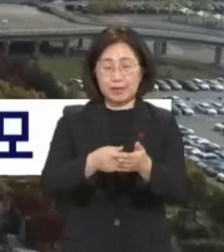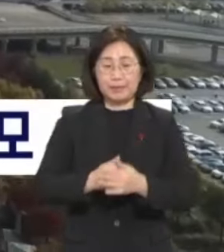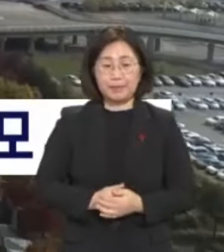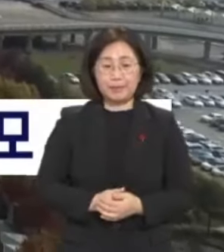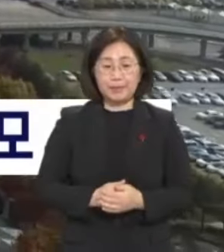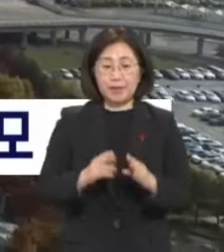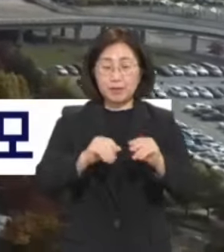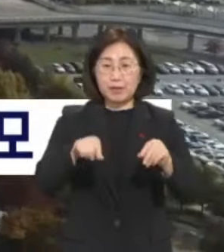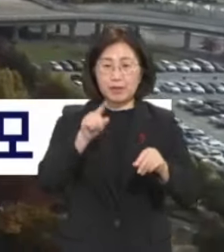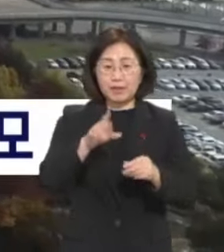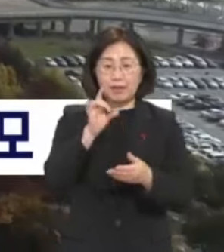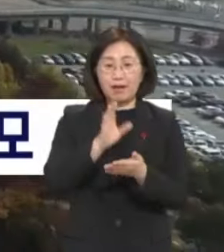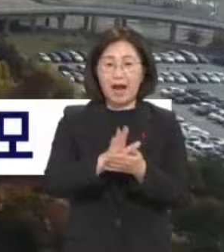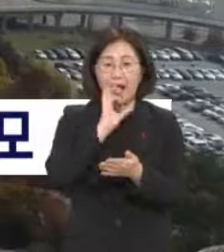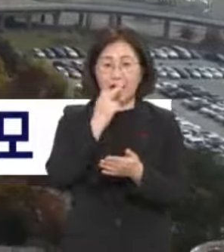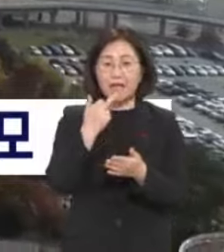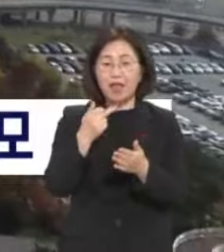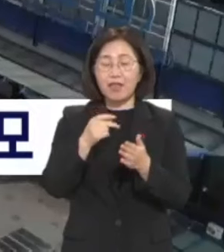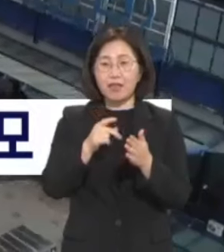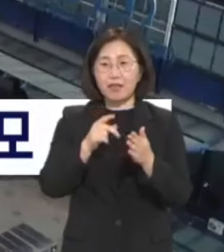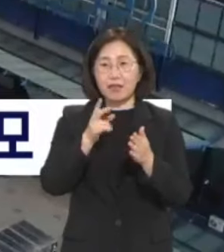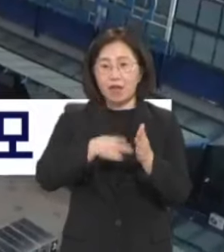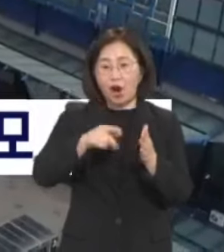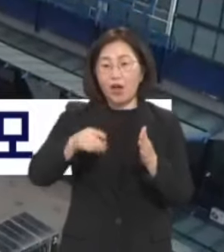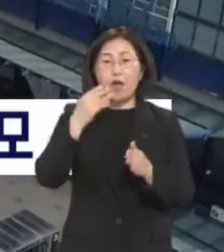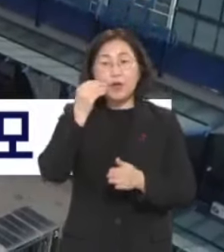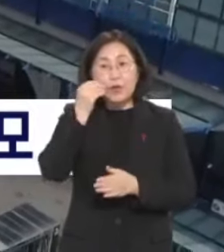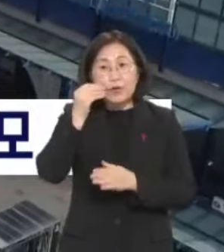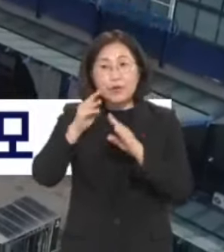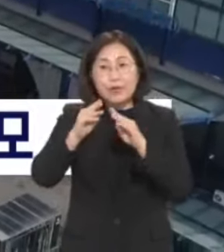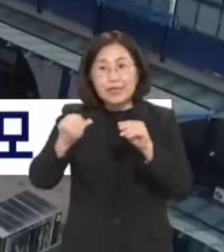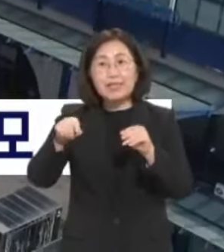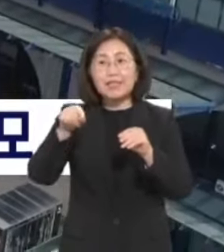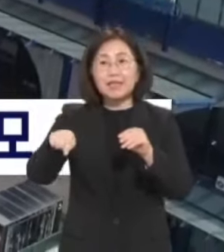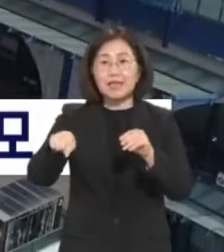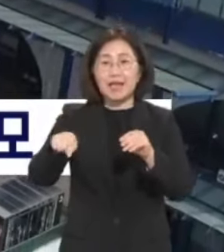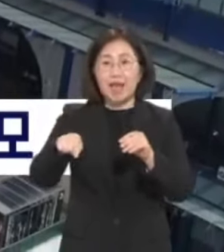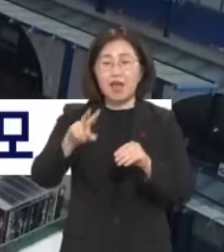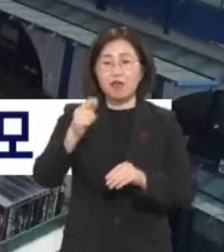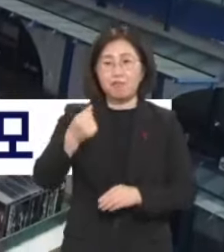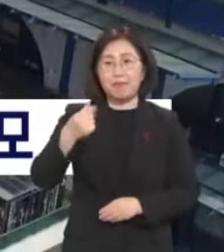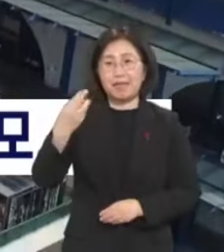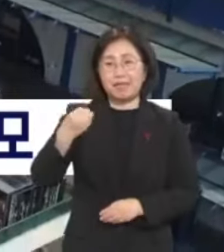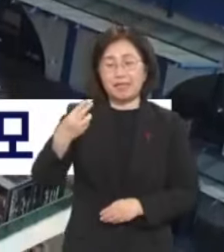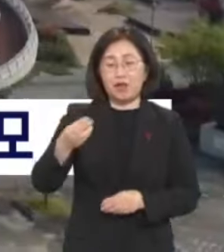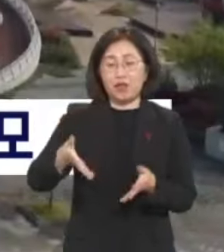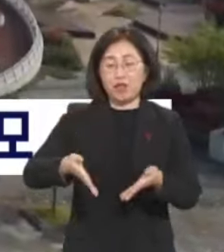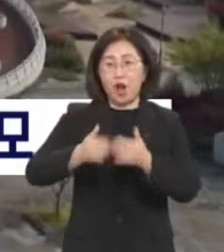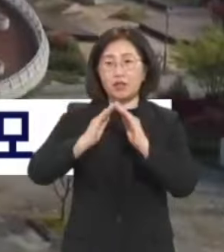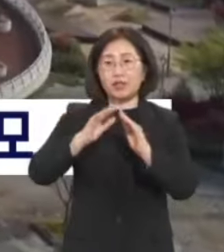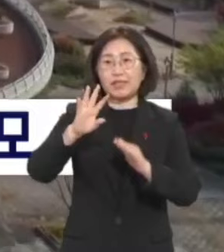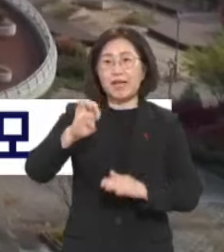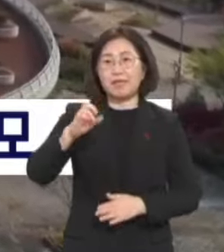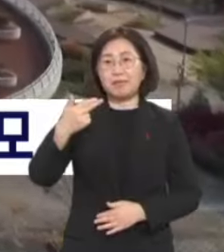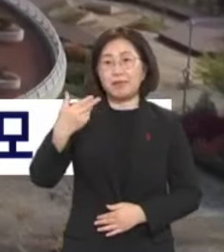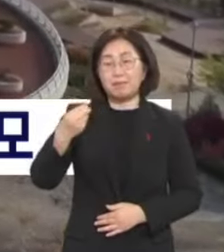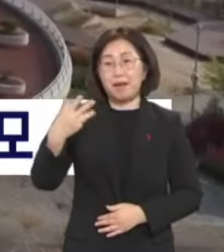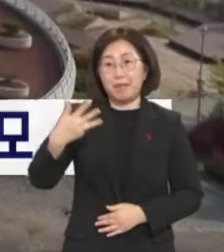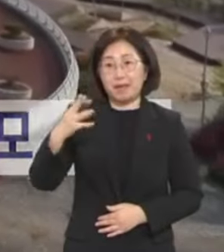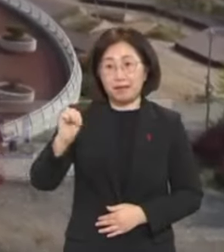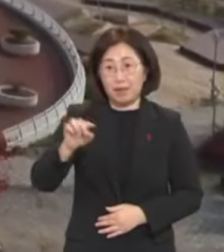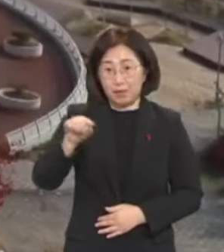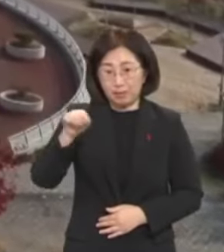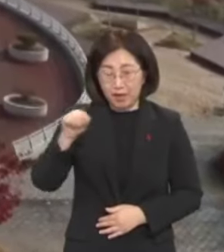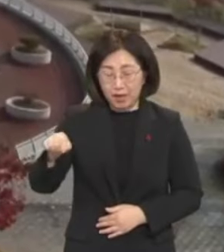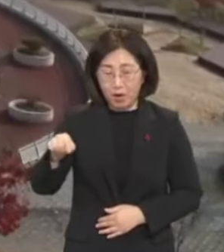부지 규모는 천안 아산역 동서측 유유지 6만 7천여 제곱미터로 계획상 건축 연면적은 47만 8천